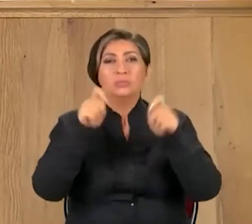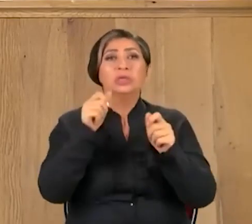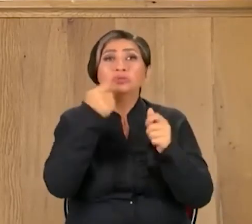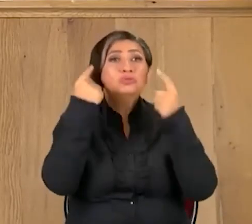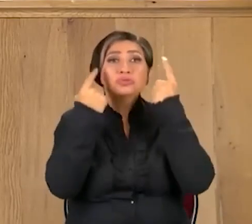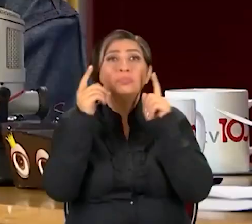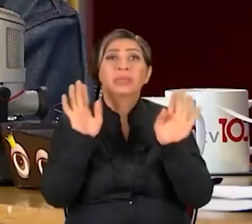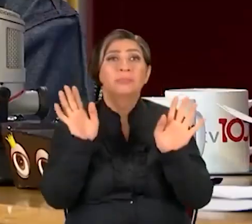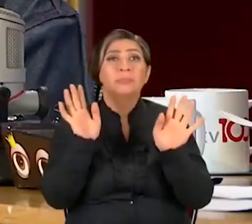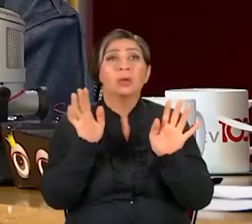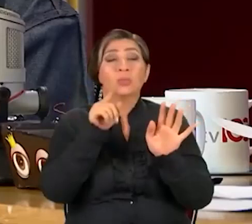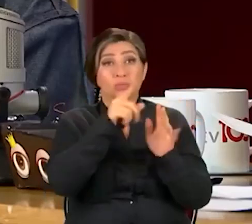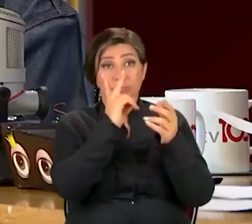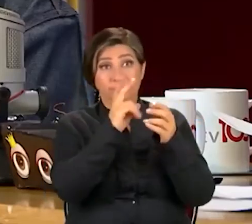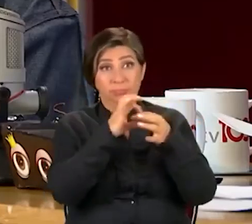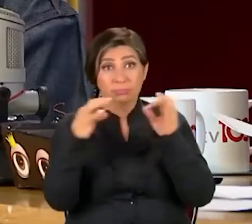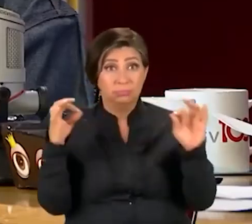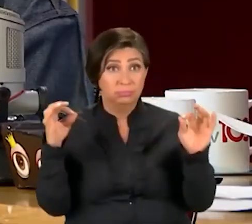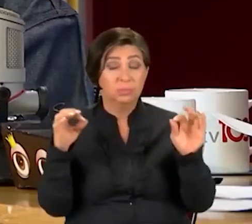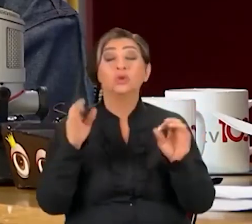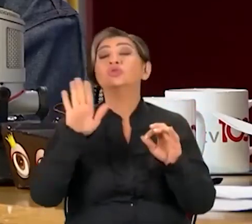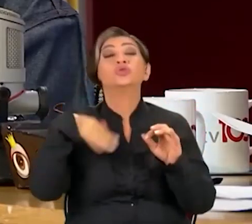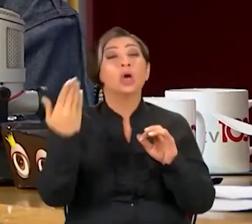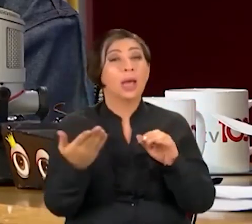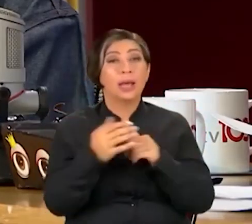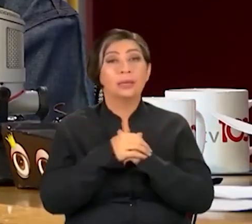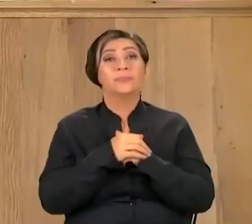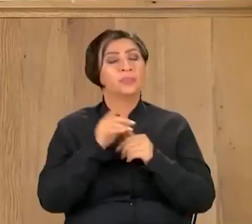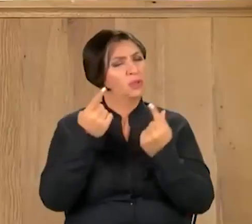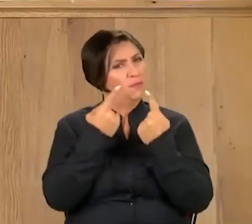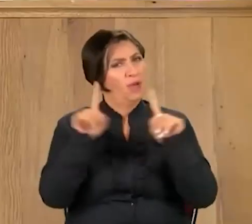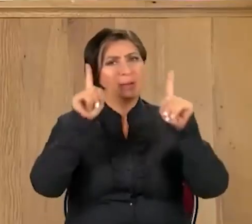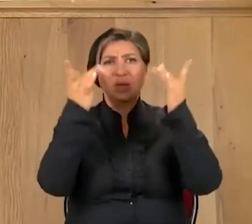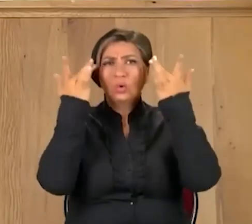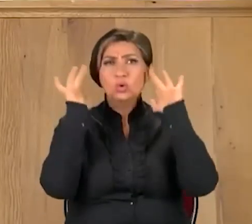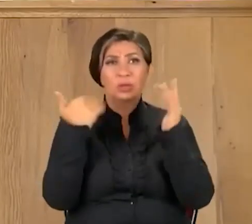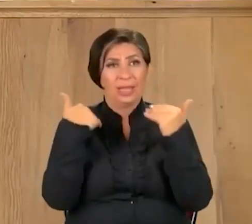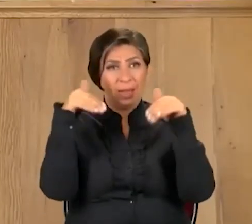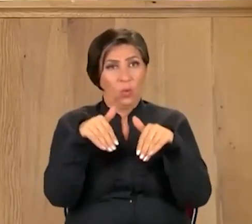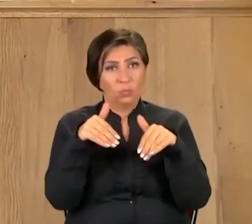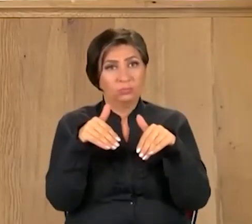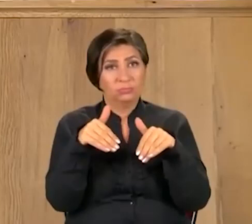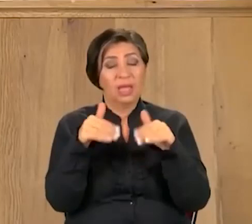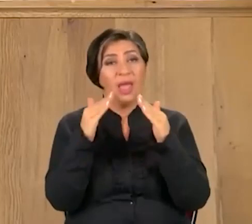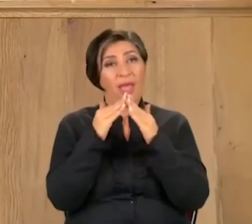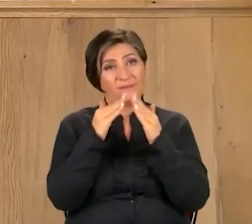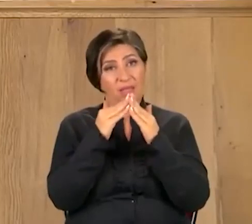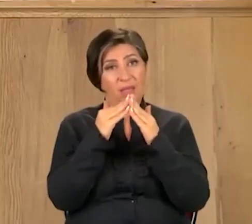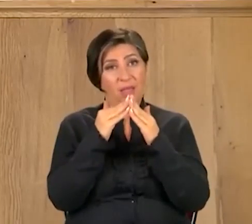hiç düşünülmemişti. Bu senin sözün. Hı hı. Sonra değişik bir kültürden geliyorum.